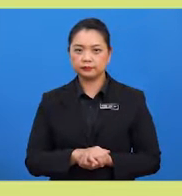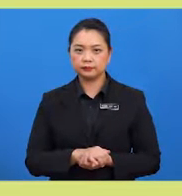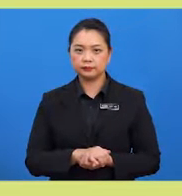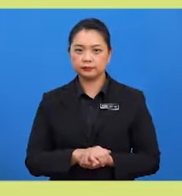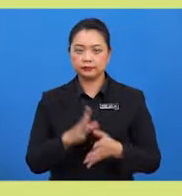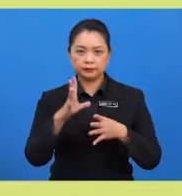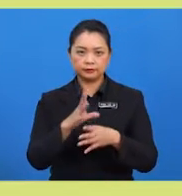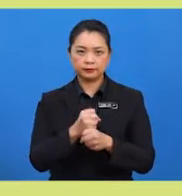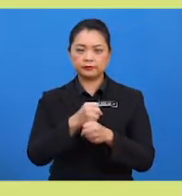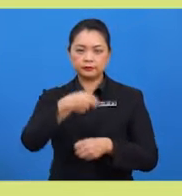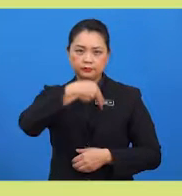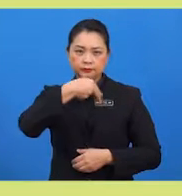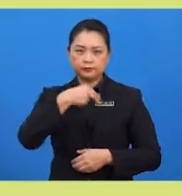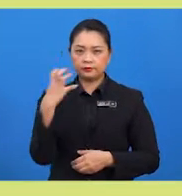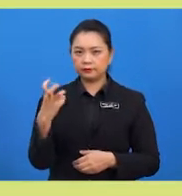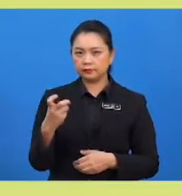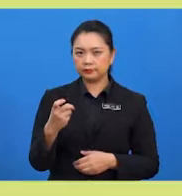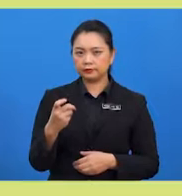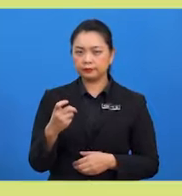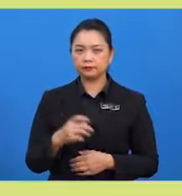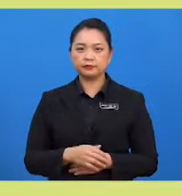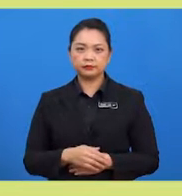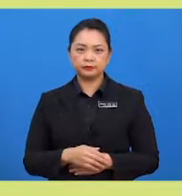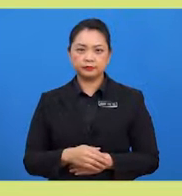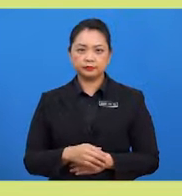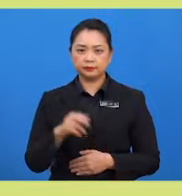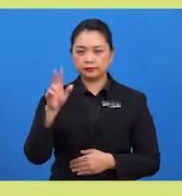RM33,420, kita dapat untung kasar